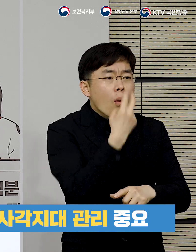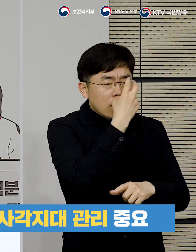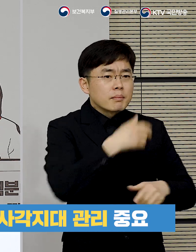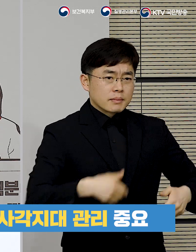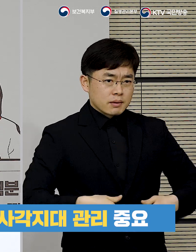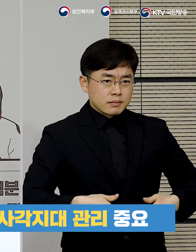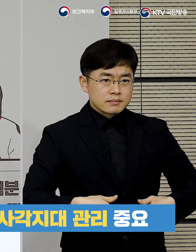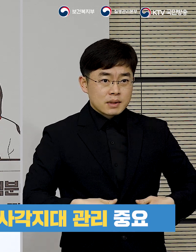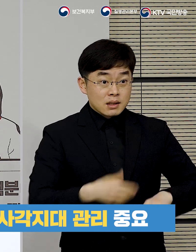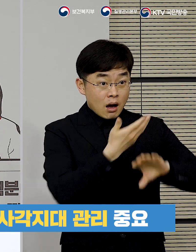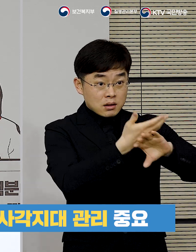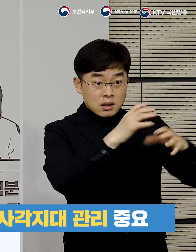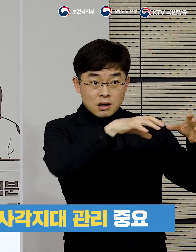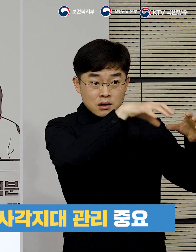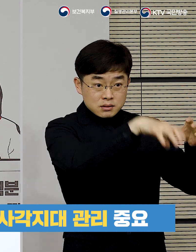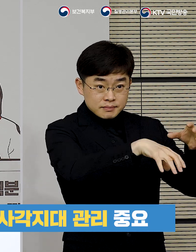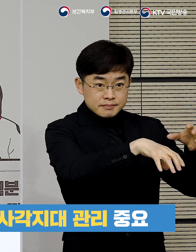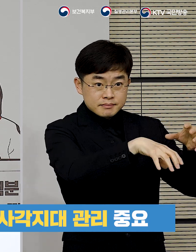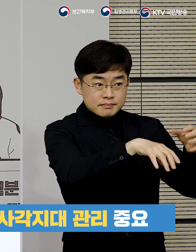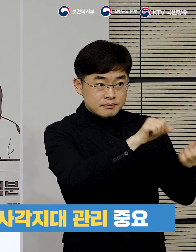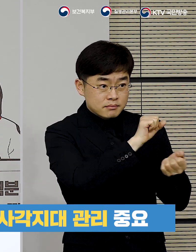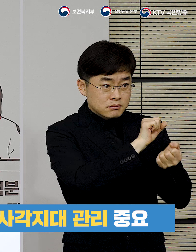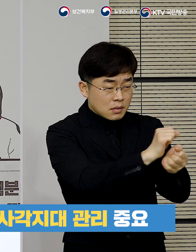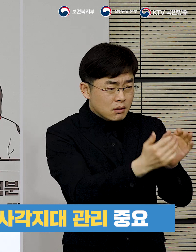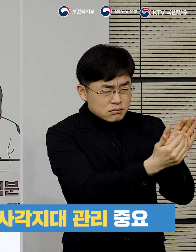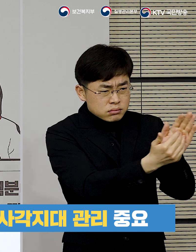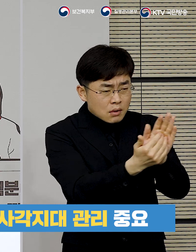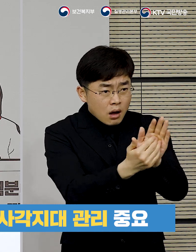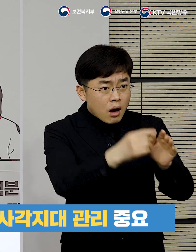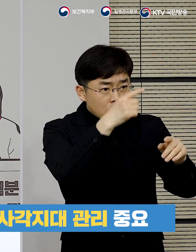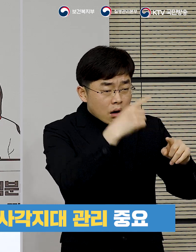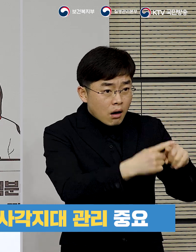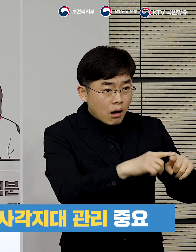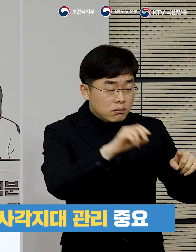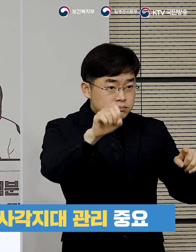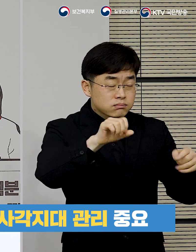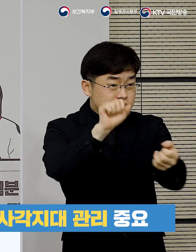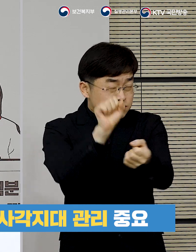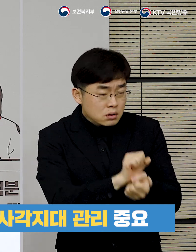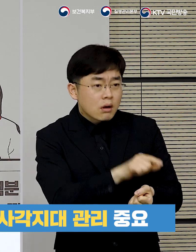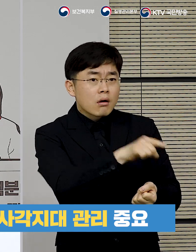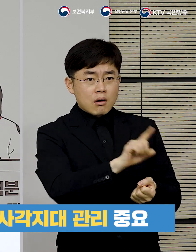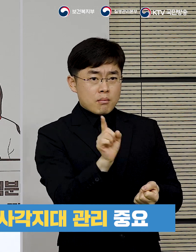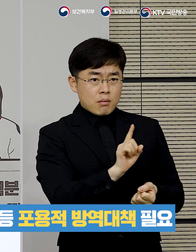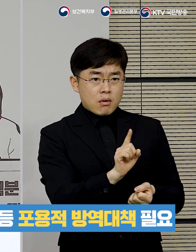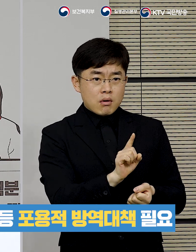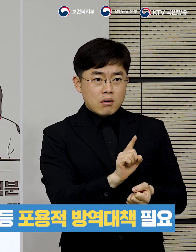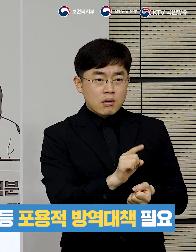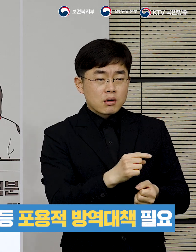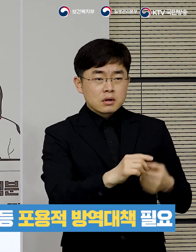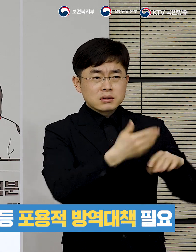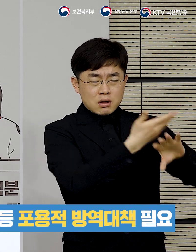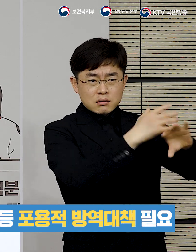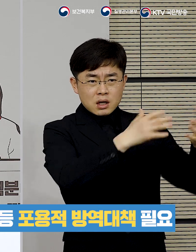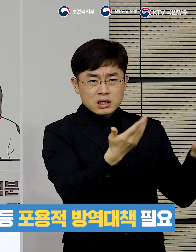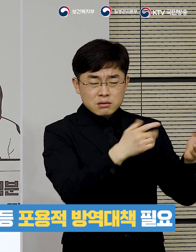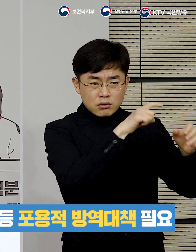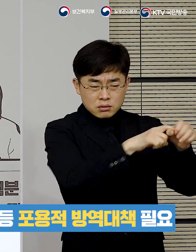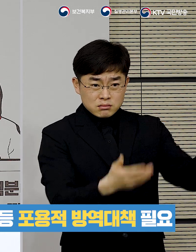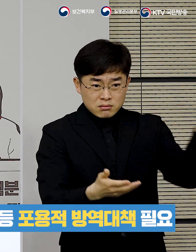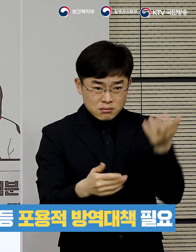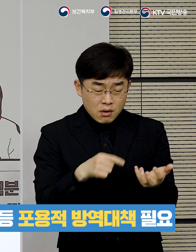대한 관리가 중요합니다. 해외 사례 등을 통해서 알려진 방역 사각지대인 무자격